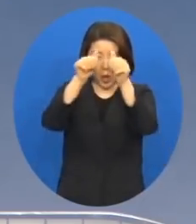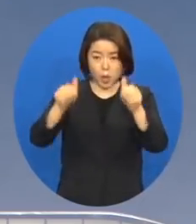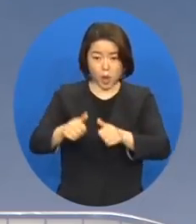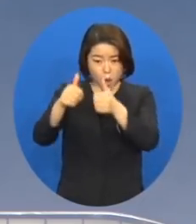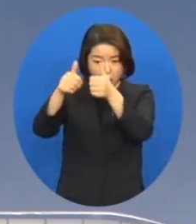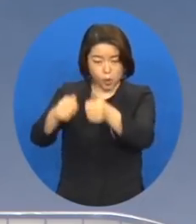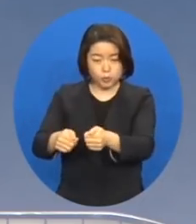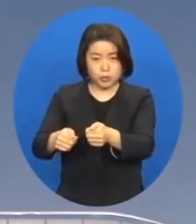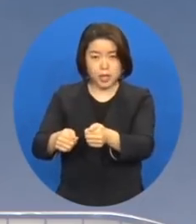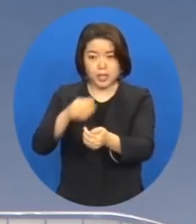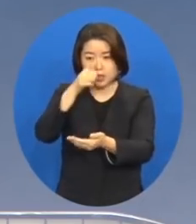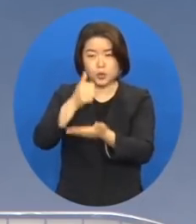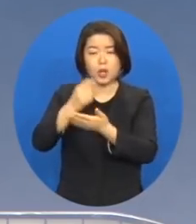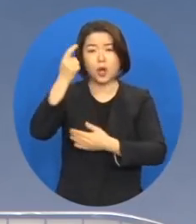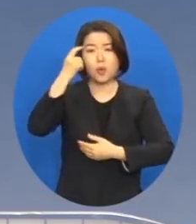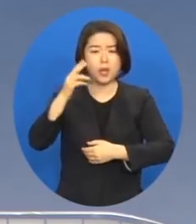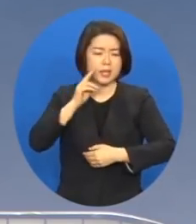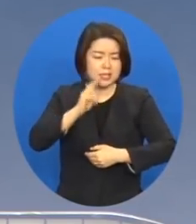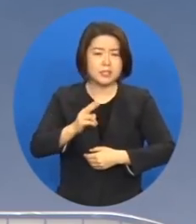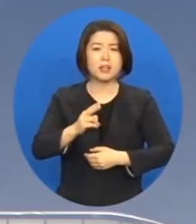그렇게 심각한 죄입니까?